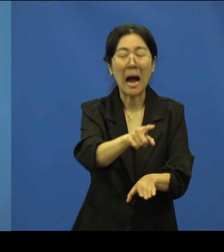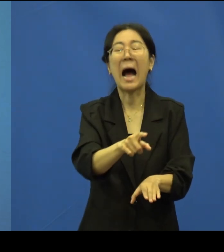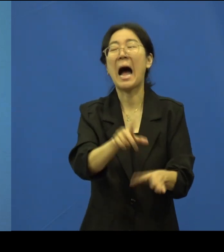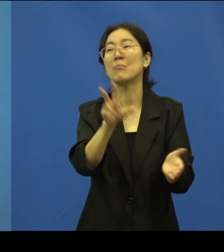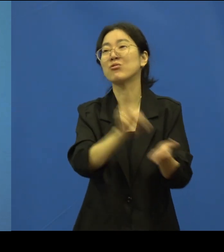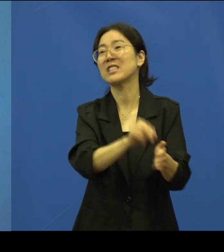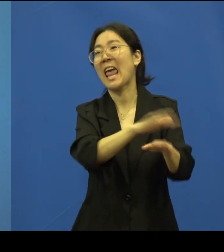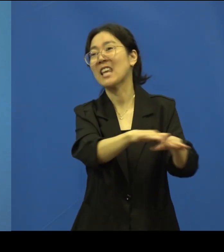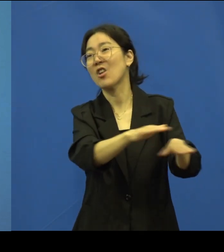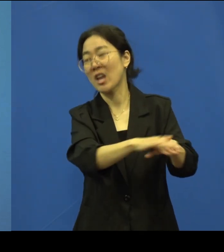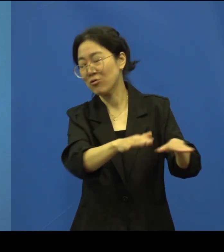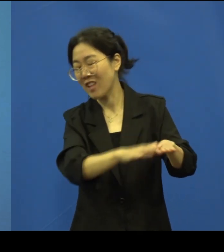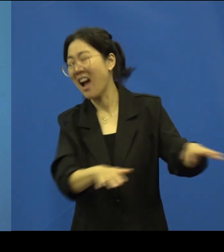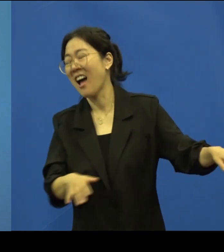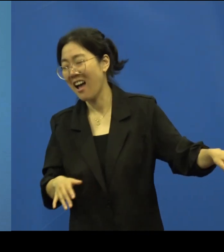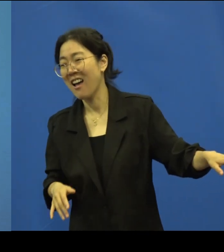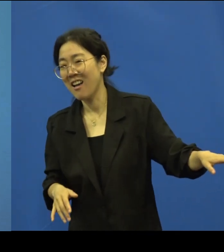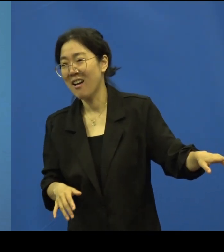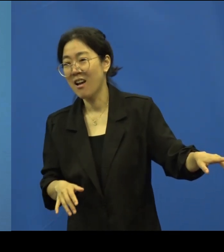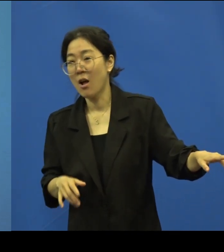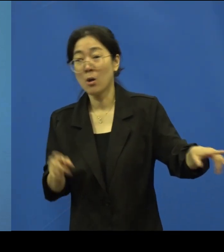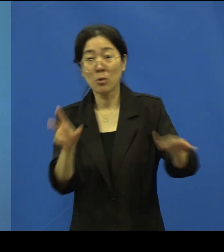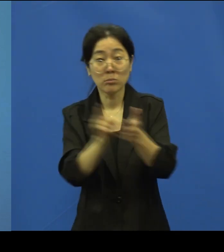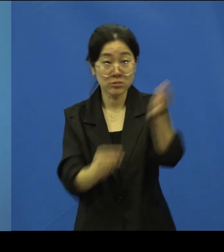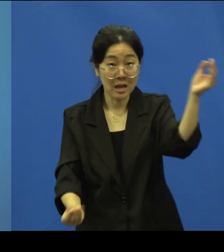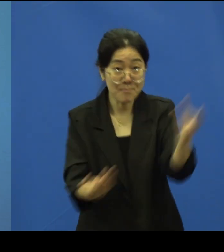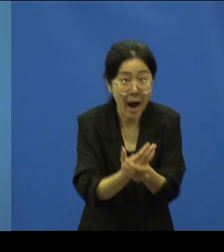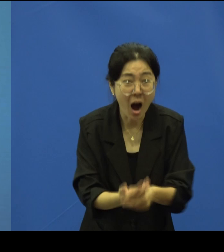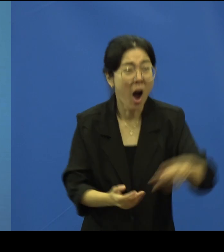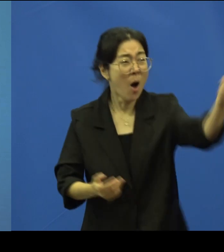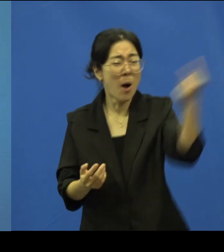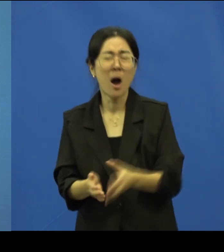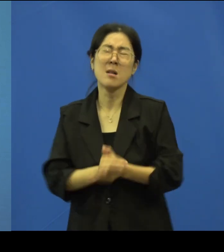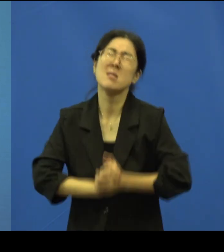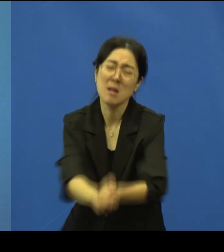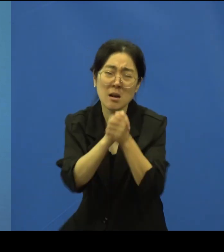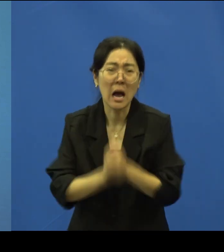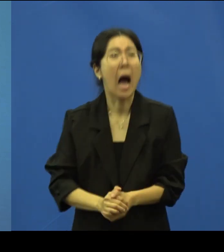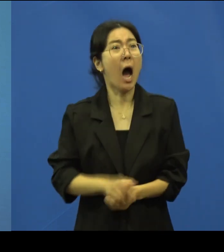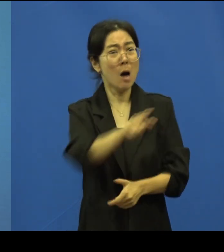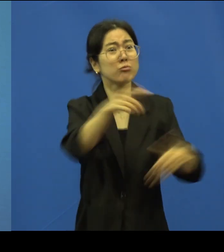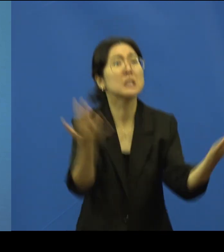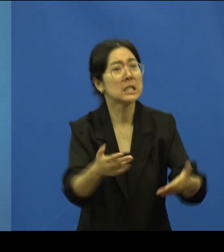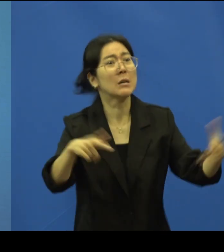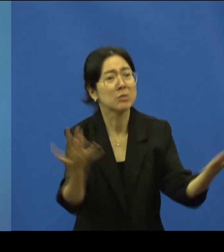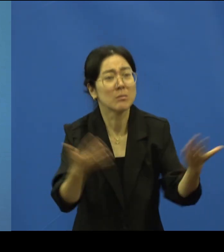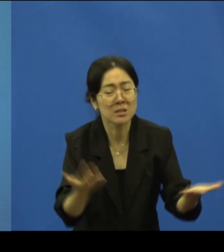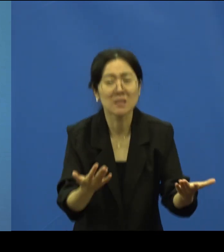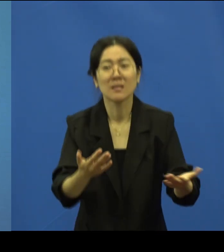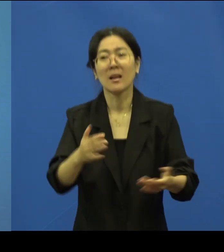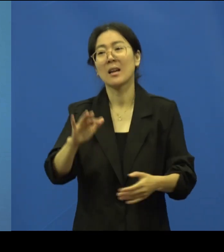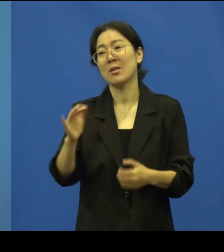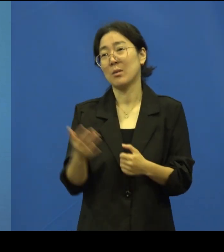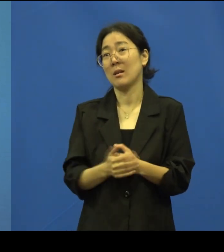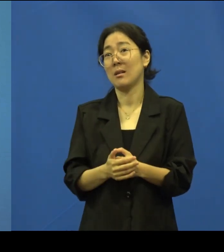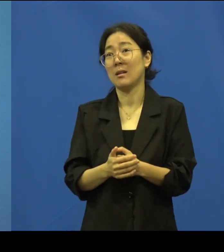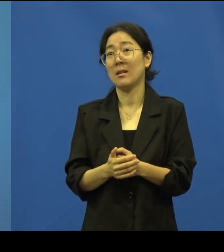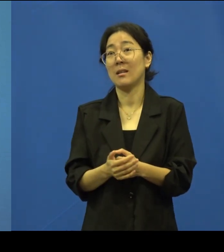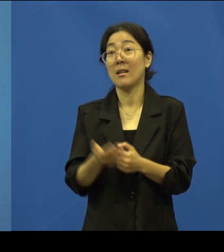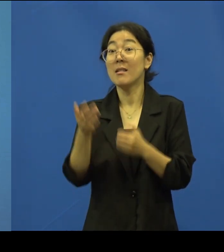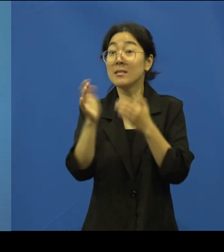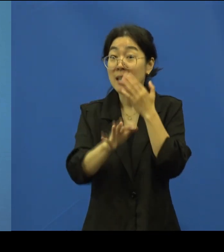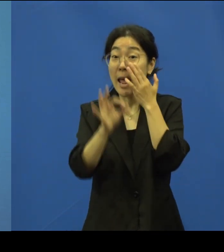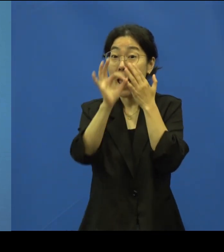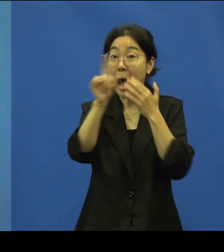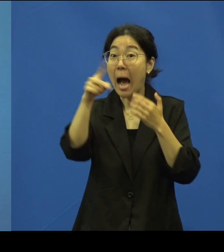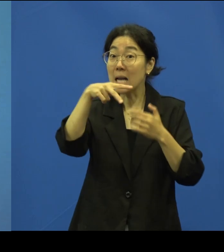뭔 일이 터진 거예요. 이렇게 자꾸 문제 중심으로 이렇게 뺑뺑이를 도는 거예요. 그런데 이 아사에게 배우는